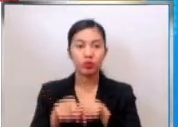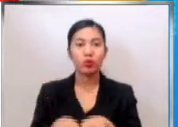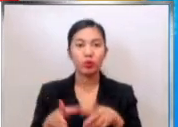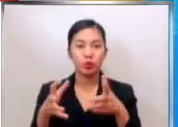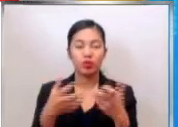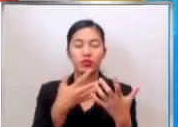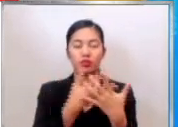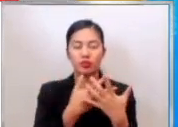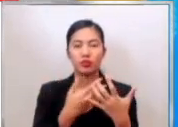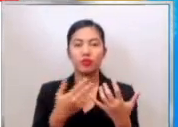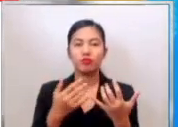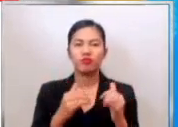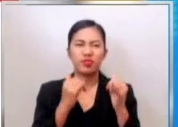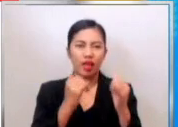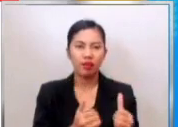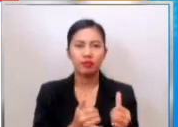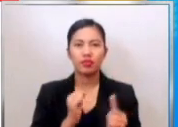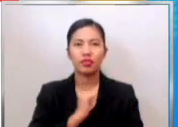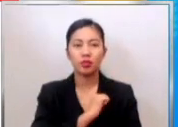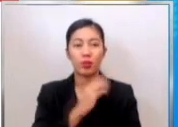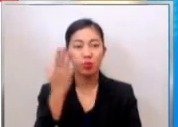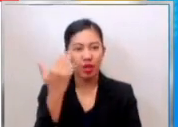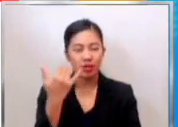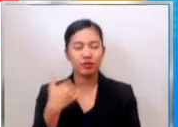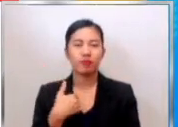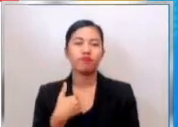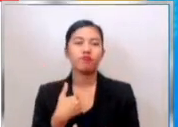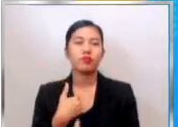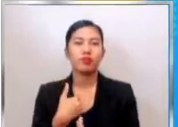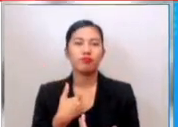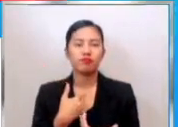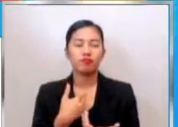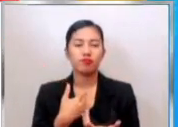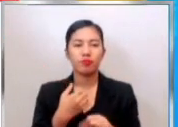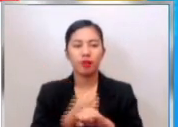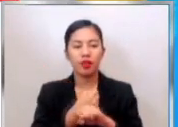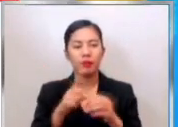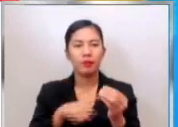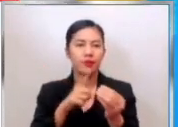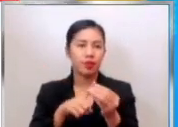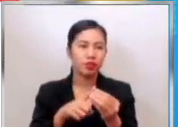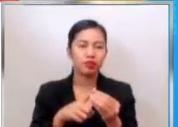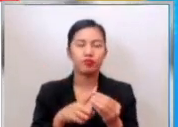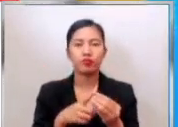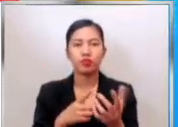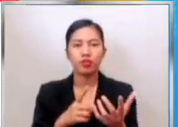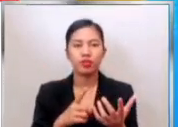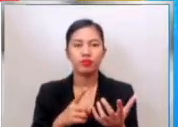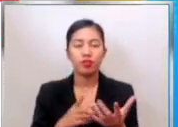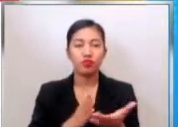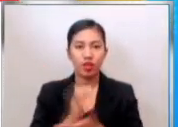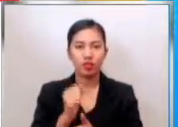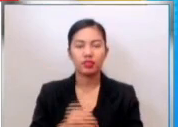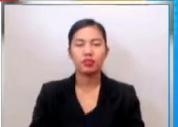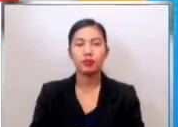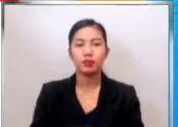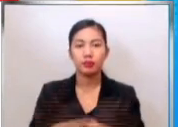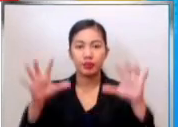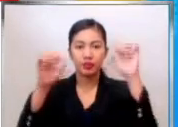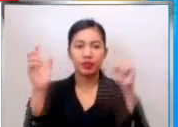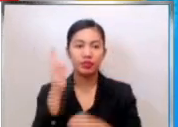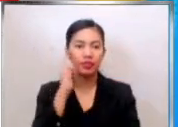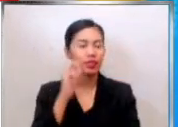kanilang karapatan. Giit nila, walang kinalaman si Pangulong Duterte sa transaksyon sa Procurement Service Department of Budget and Management